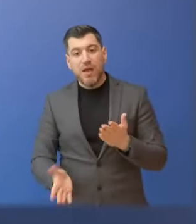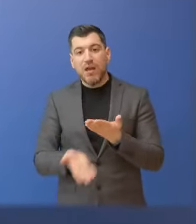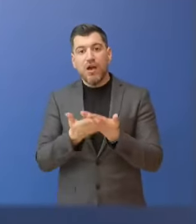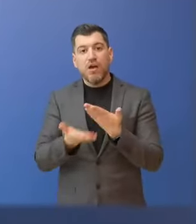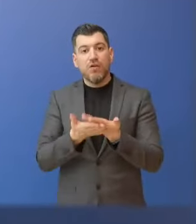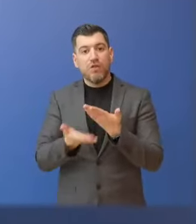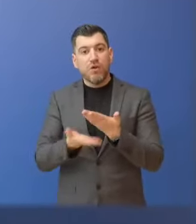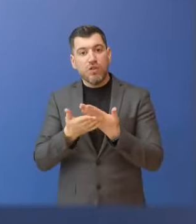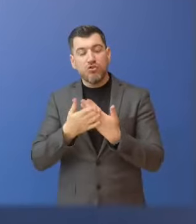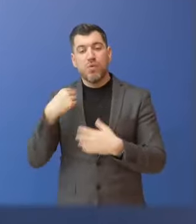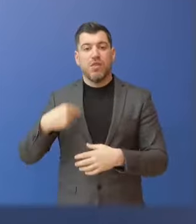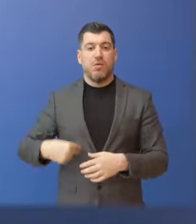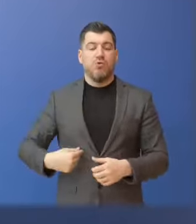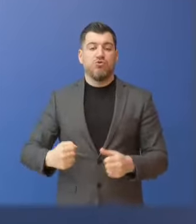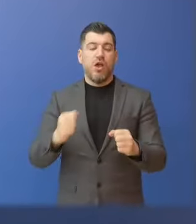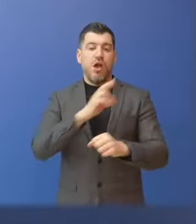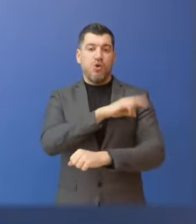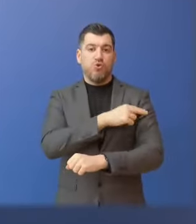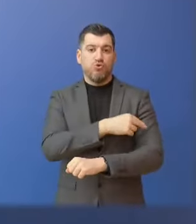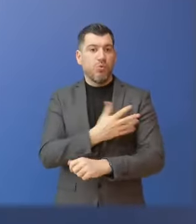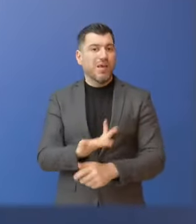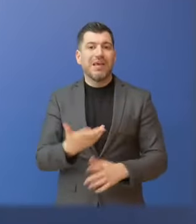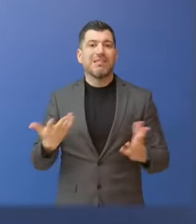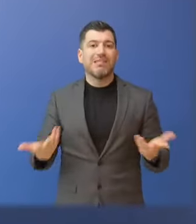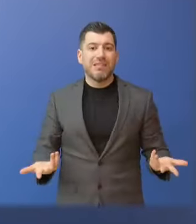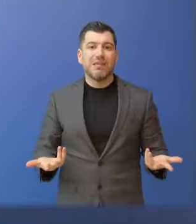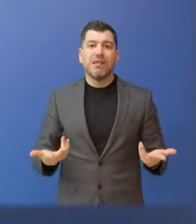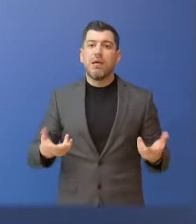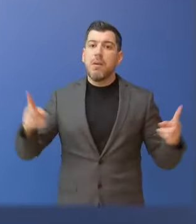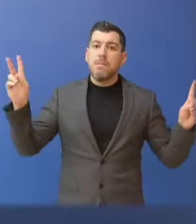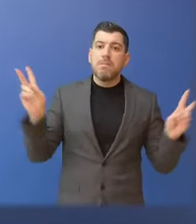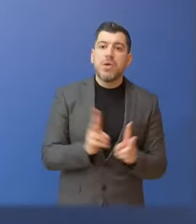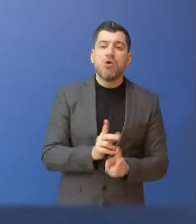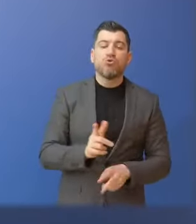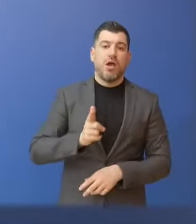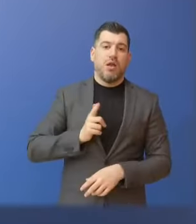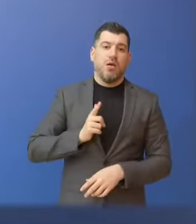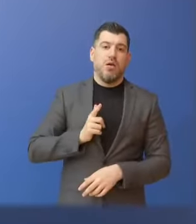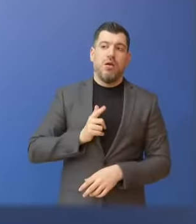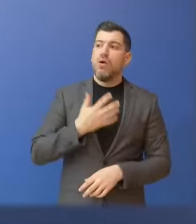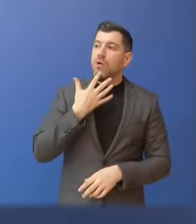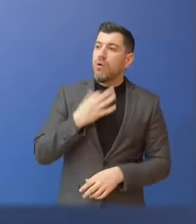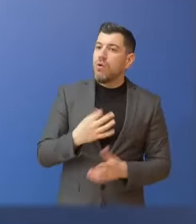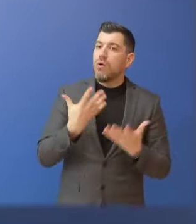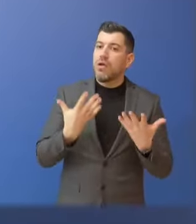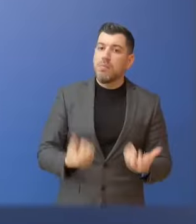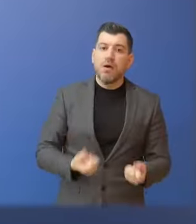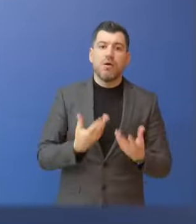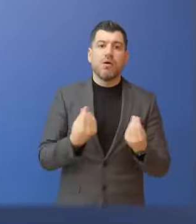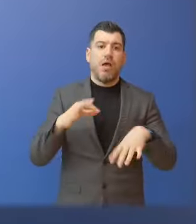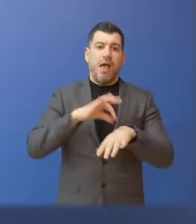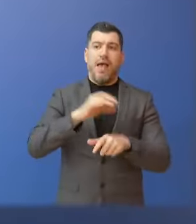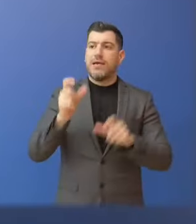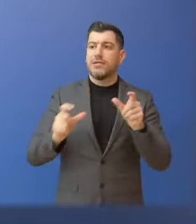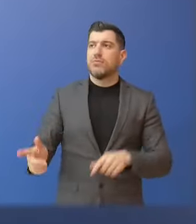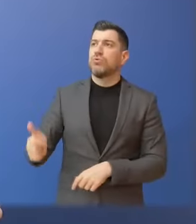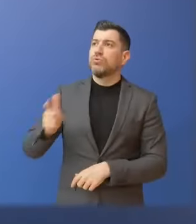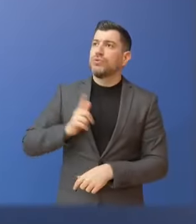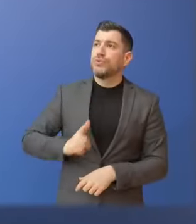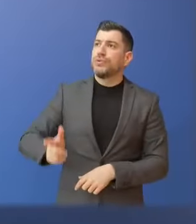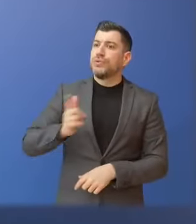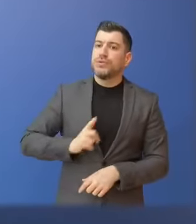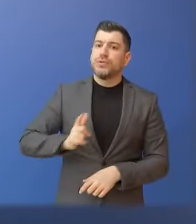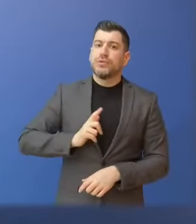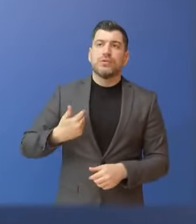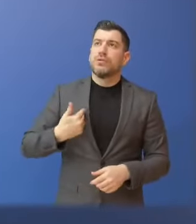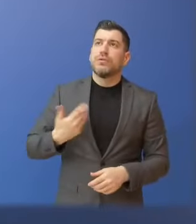το το δημόσιο νοσοκομείο να μειώσουμε τους χρόνους αναμονής να βοηθήσουμε τους ασθενείς οι οποίοι περιμένουν ε και να και να και να έχει αποτέλεσμα αυτή